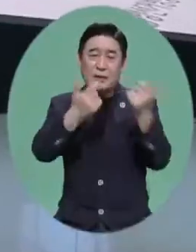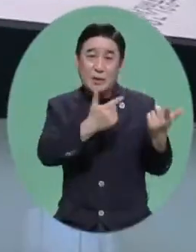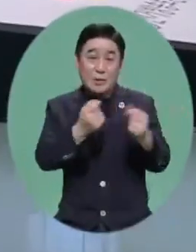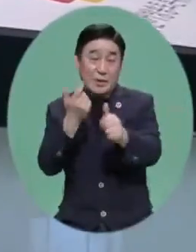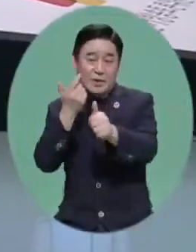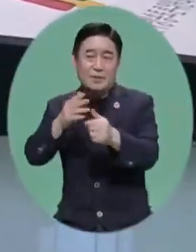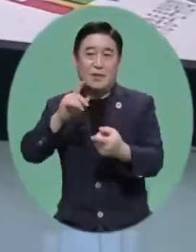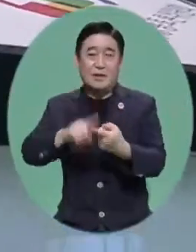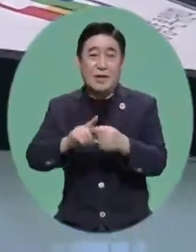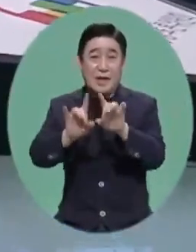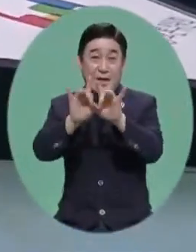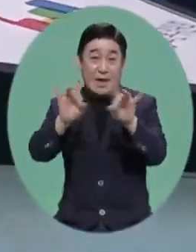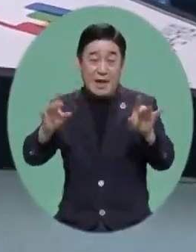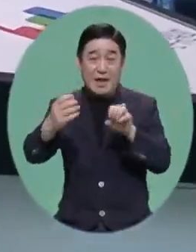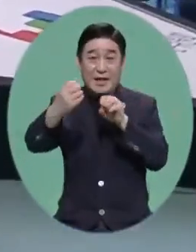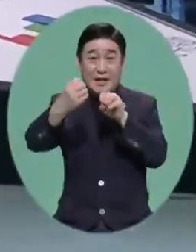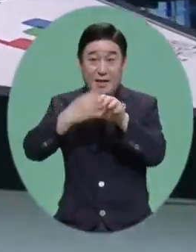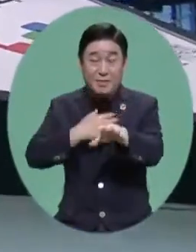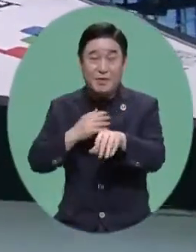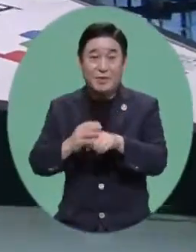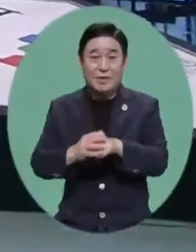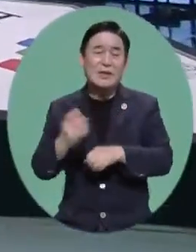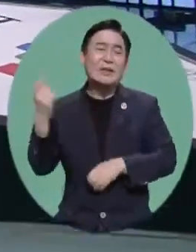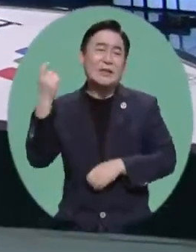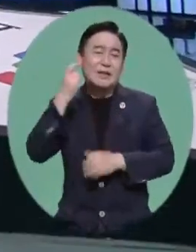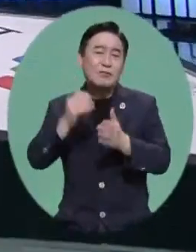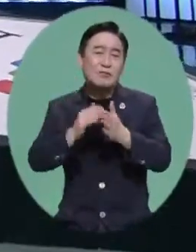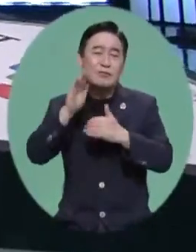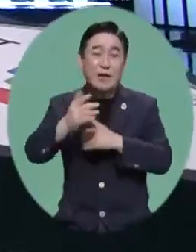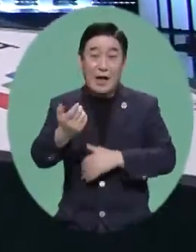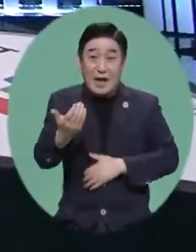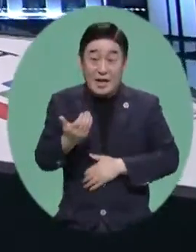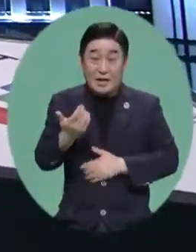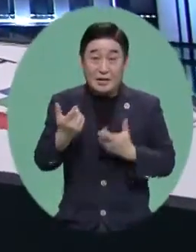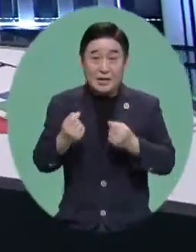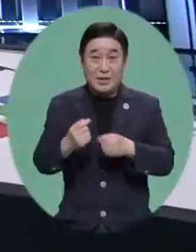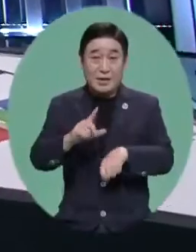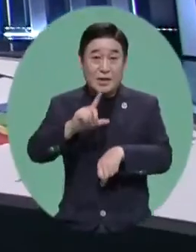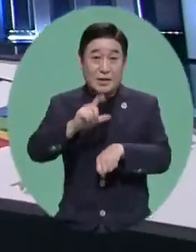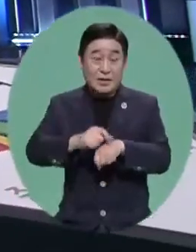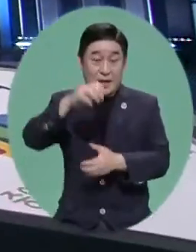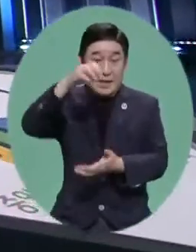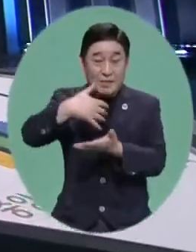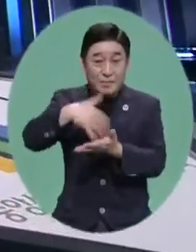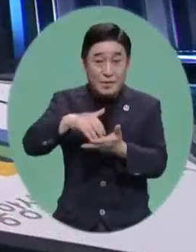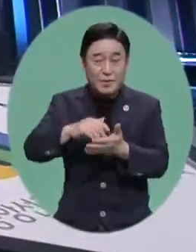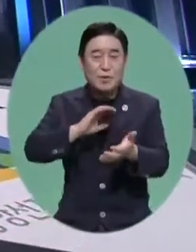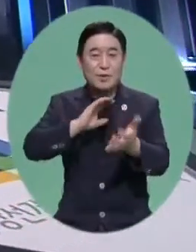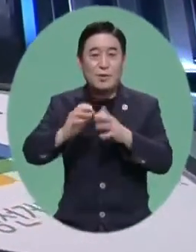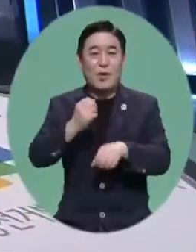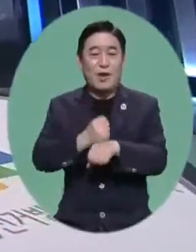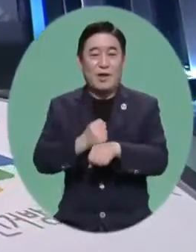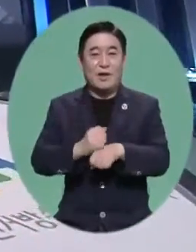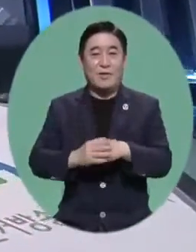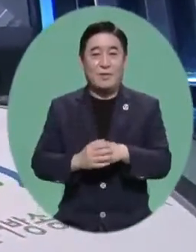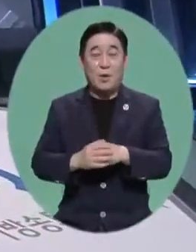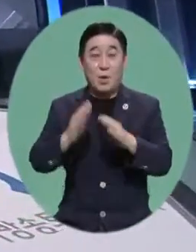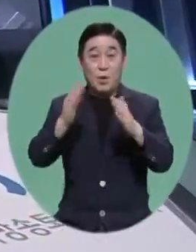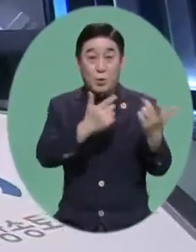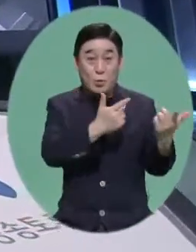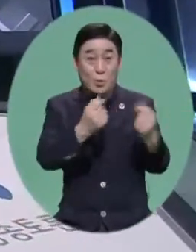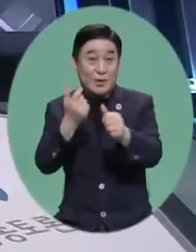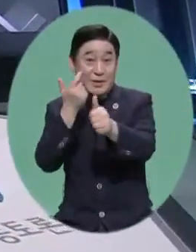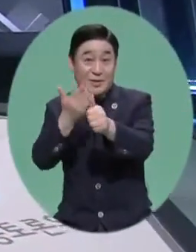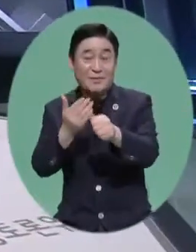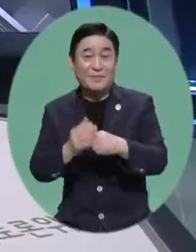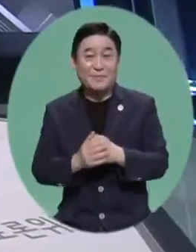공통 질문에 대한 각 후보자의 답변을 듣고서 방금 하신 것처럼 시간 총장 제 토론으로 이어가겠습니다 그럼 공통